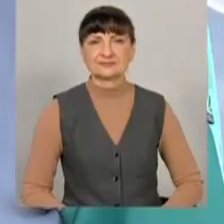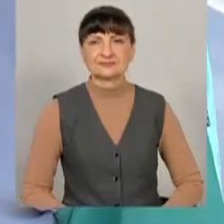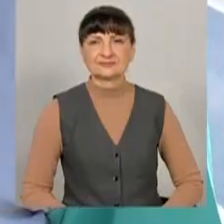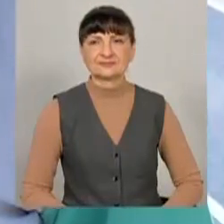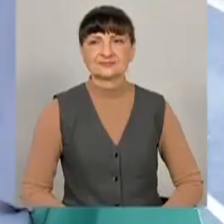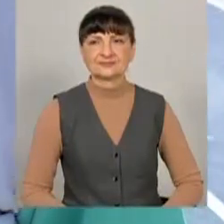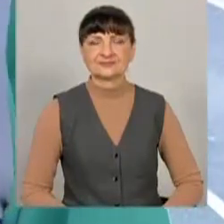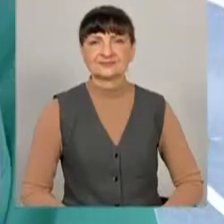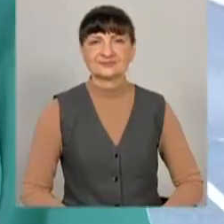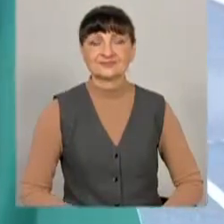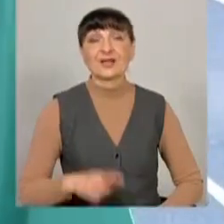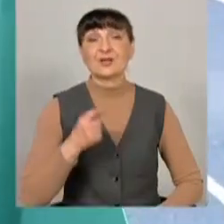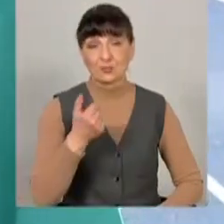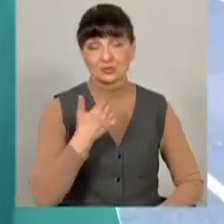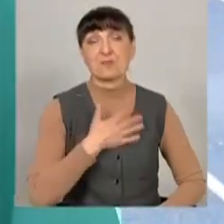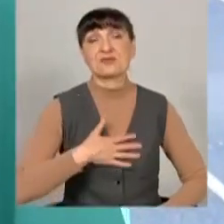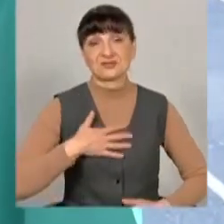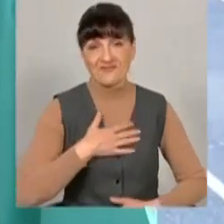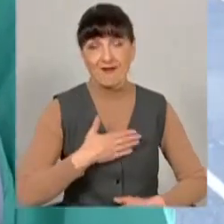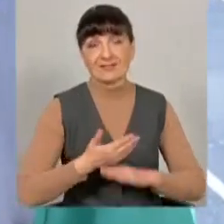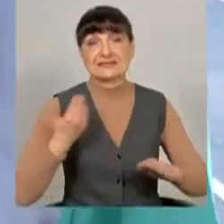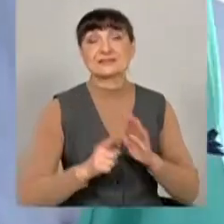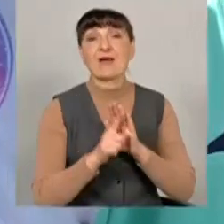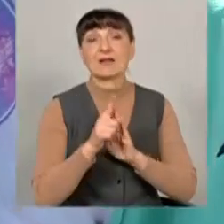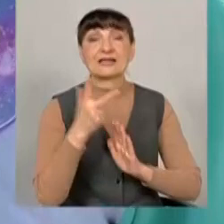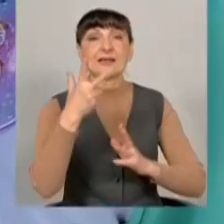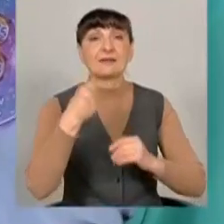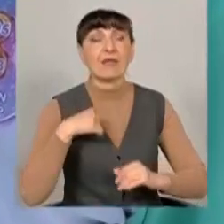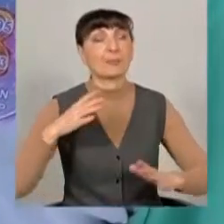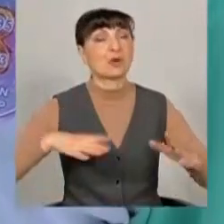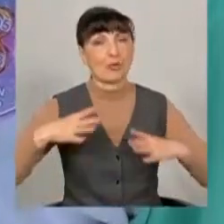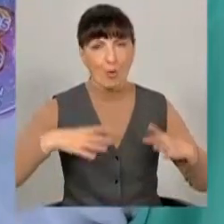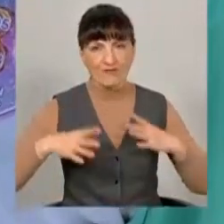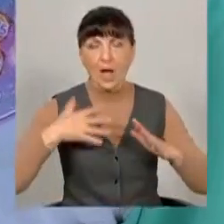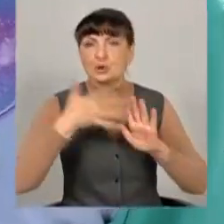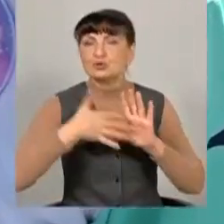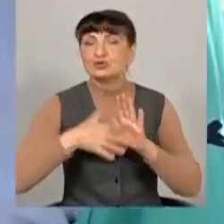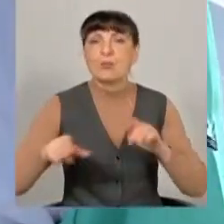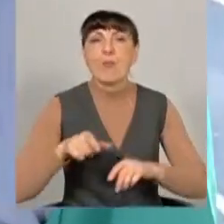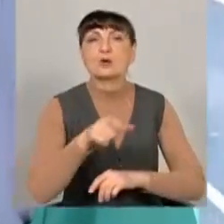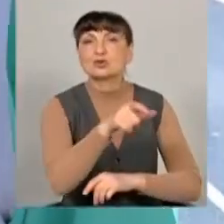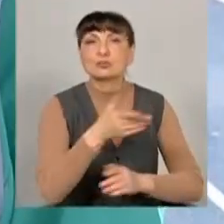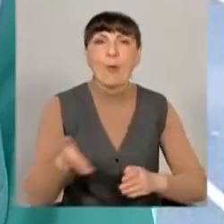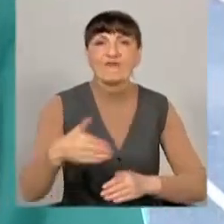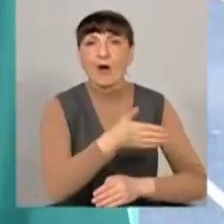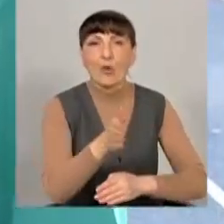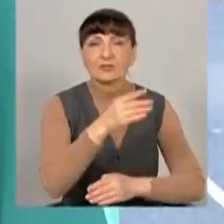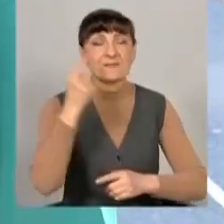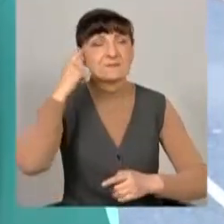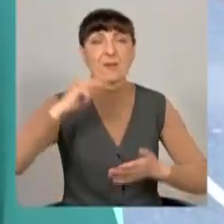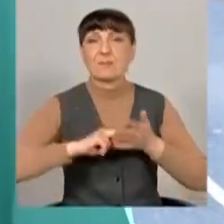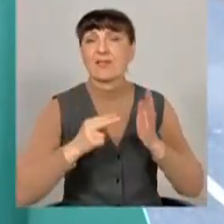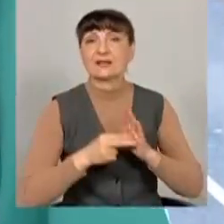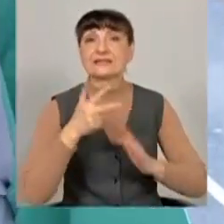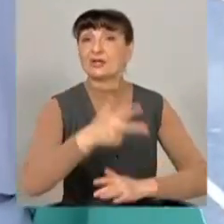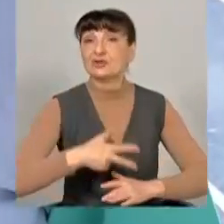Переживание было? Немного переживал перед стартом. За 3 дня я заранее провел тренировку, изучил маршрут, все повороты. Я рассчитывал пройти марафон за